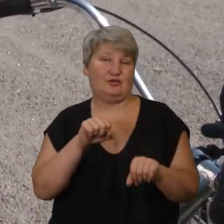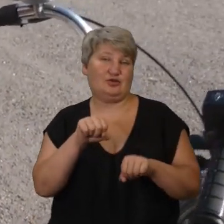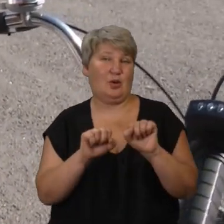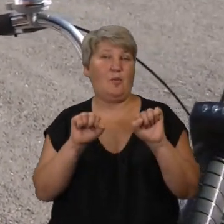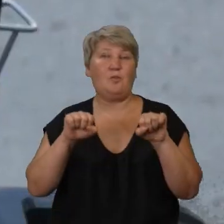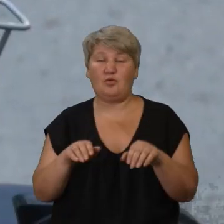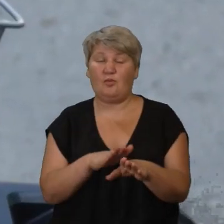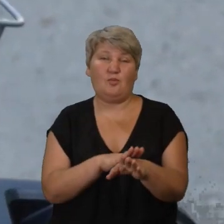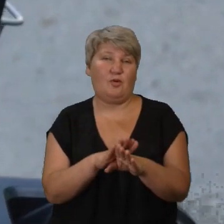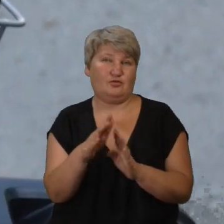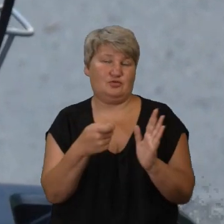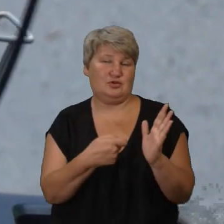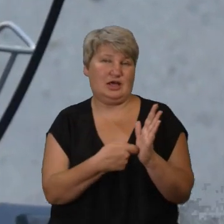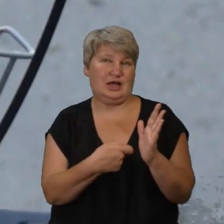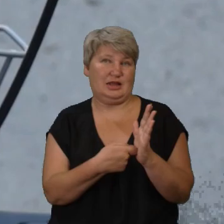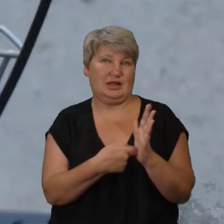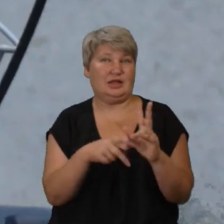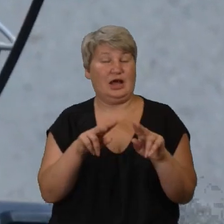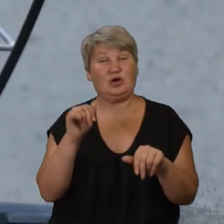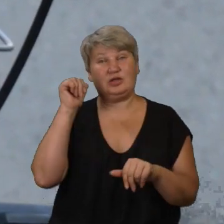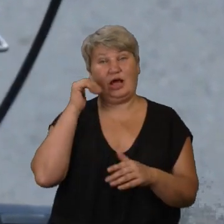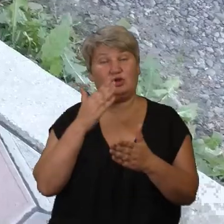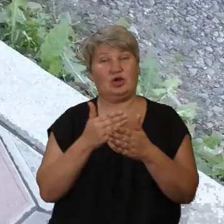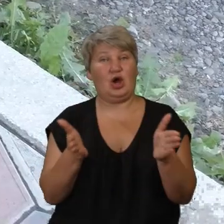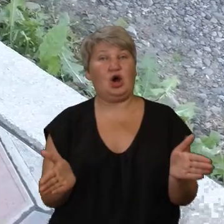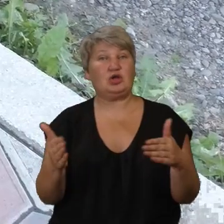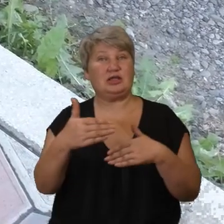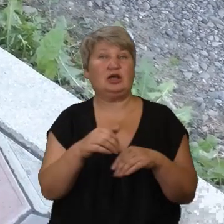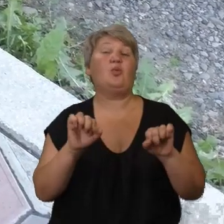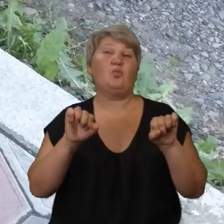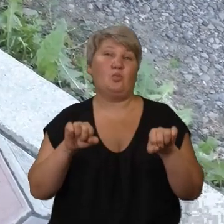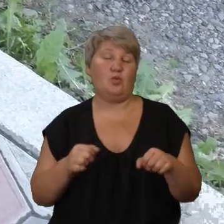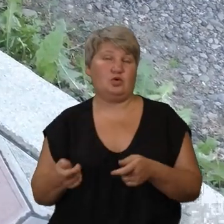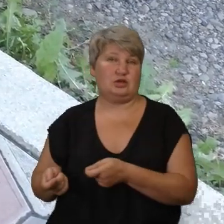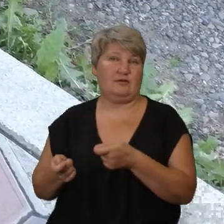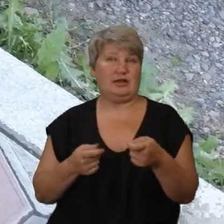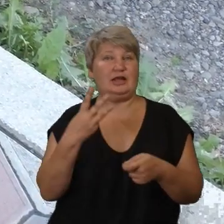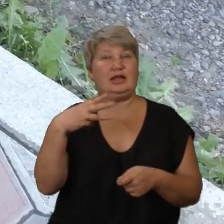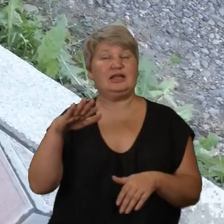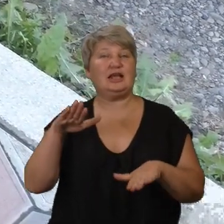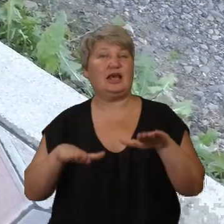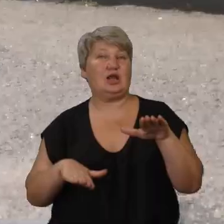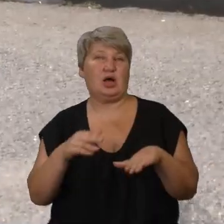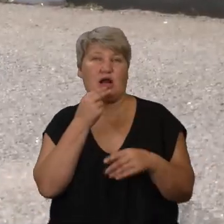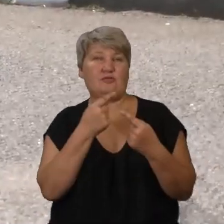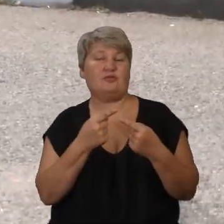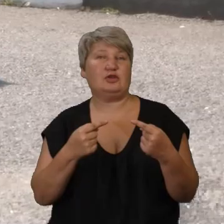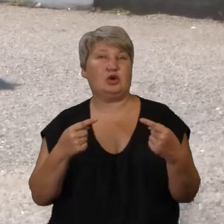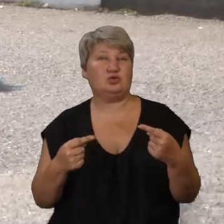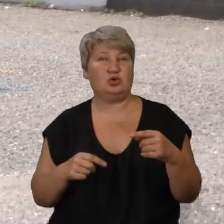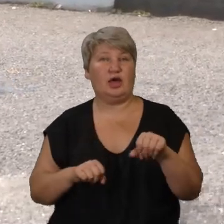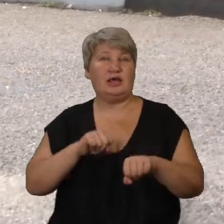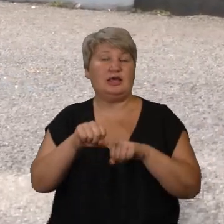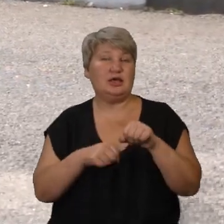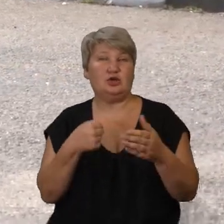повністю зарядити також ззаду є корзина яка спроможна перевести 30 кг вантажу розганяється він до